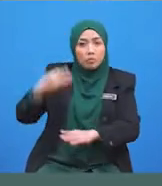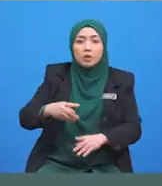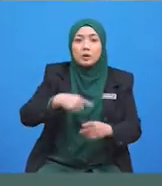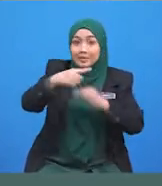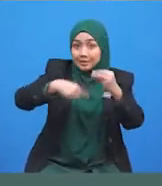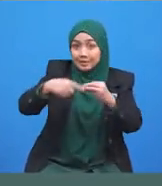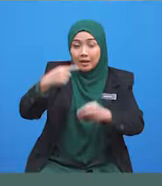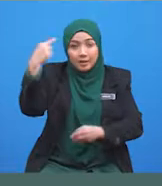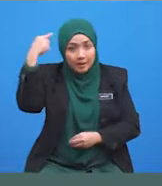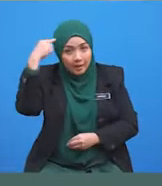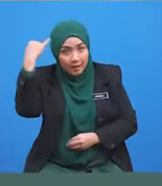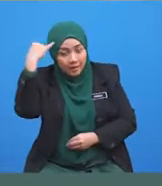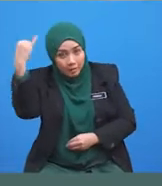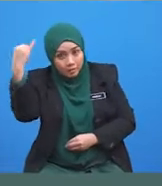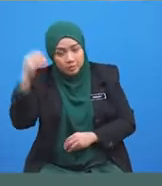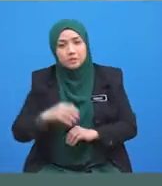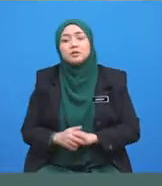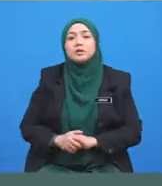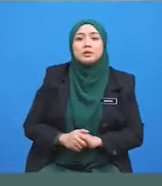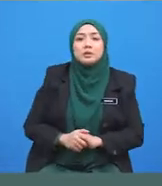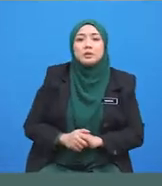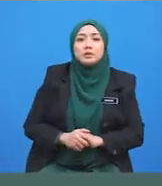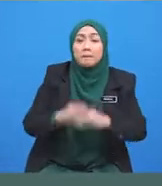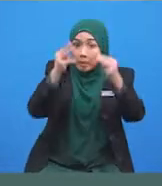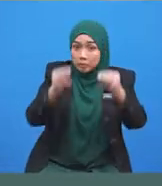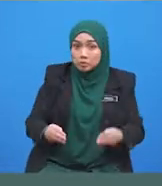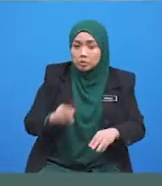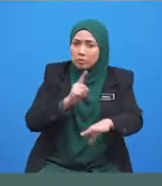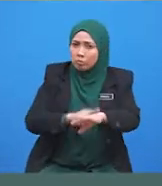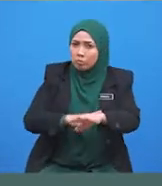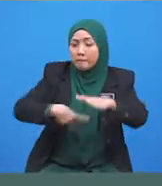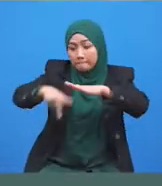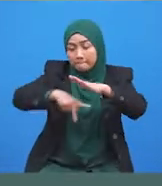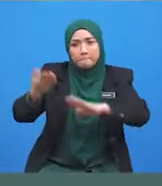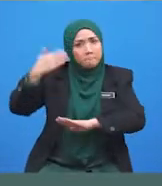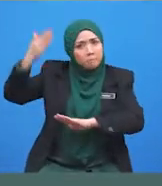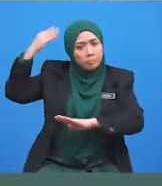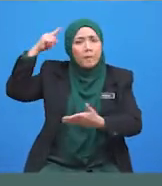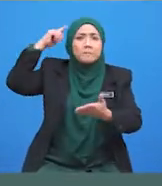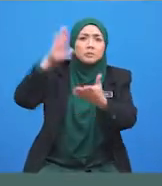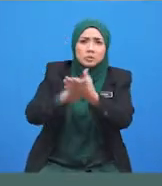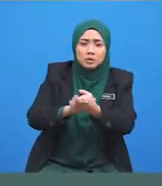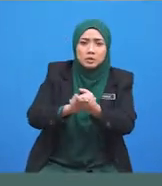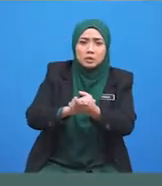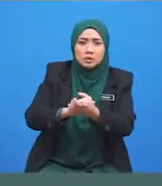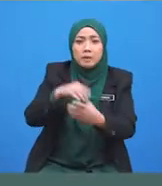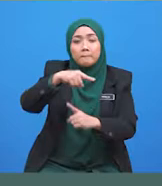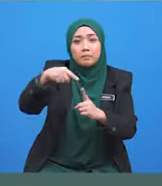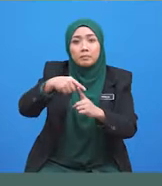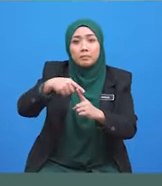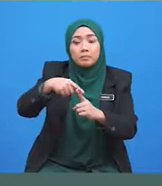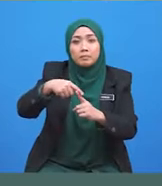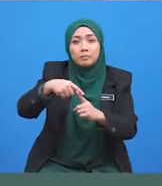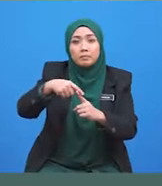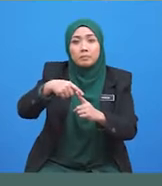dan kepercayaan. Sebenarnya, manusia zaman prasejarah percaya bahawa kematian